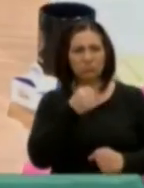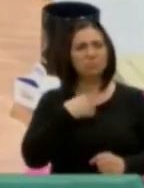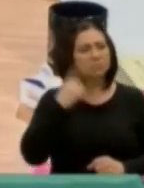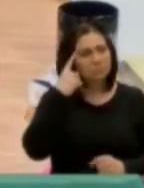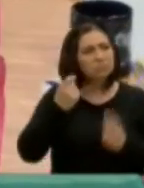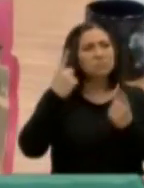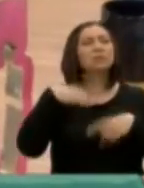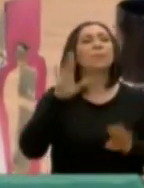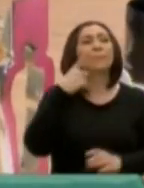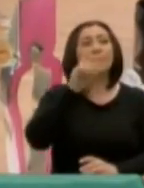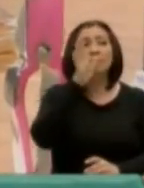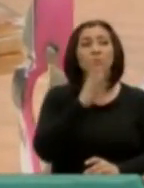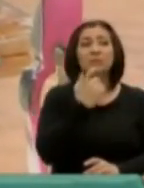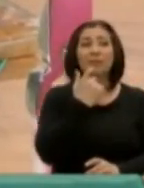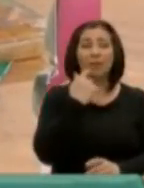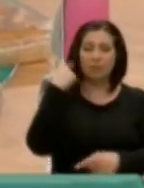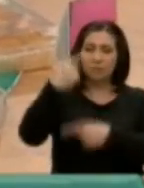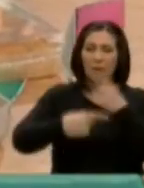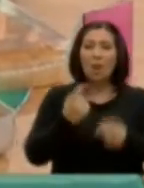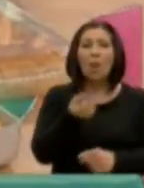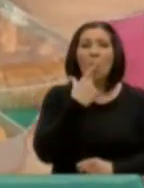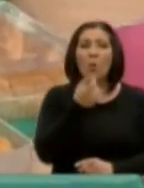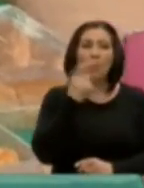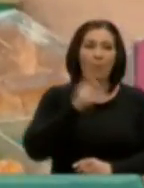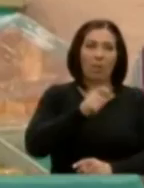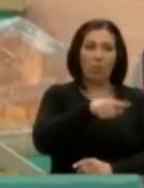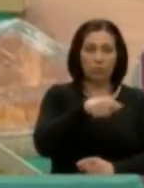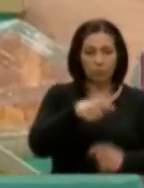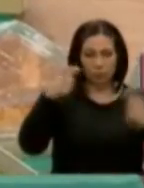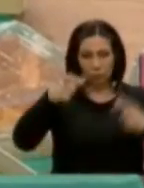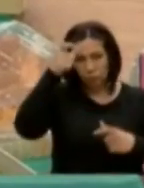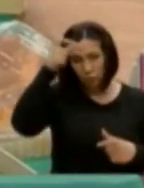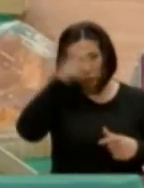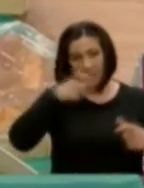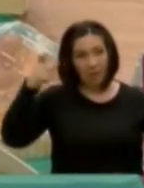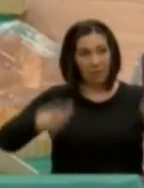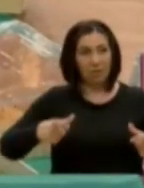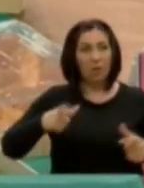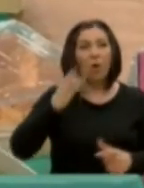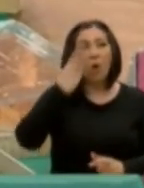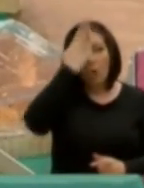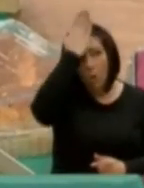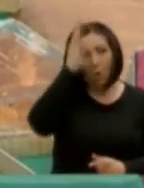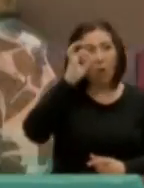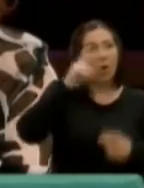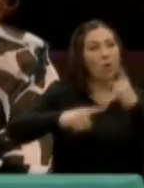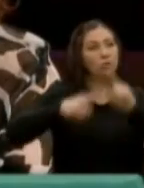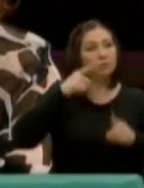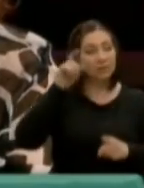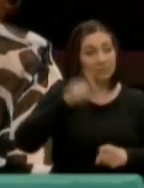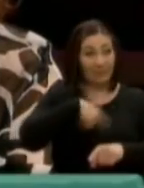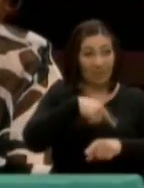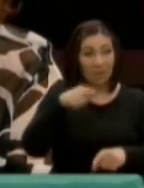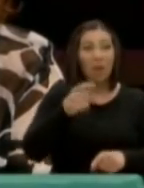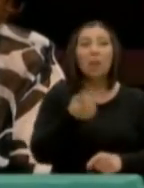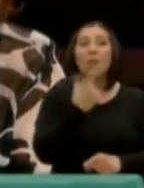Çünkü 1500'lü yıllardan beri lokum yapılıyor bu coğrafyada. Yani Türkiye'nin olduğu yer, Osmanlı İmparatorluğu'nda, Orta Doğu'da